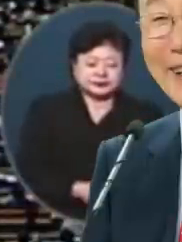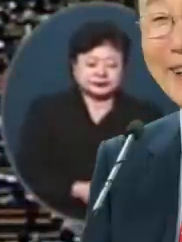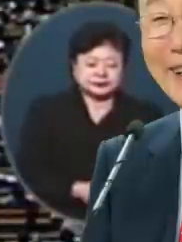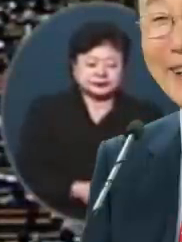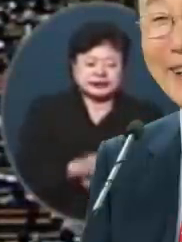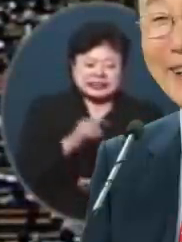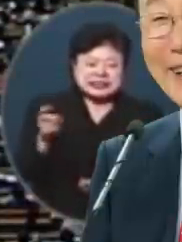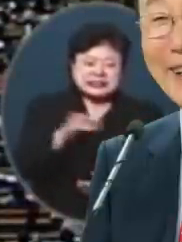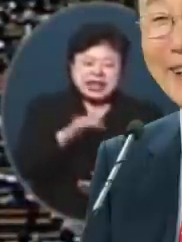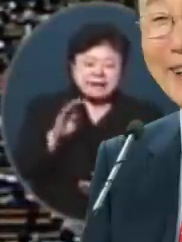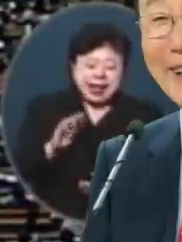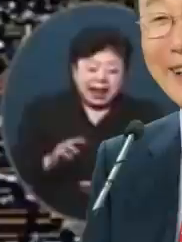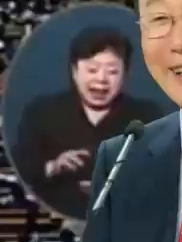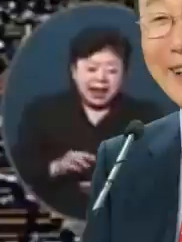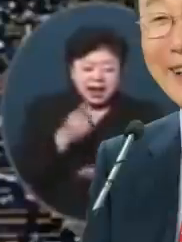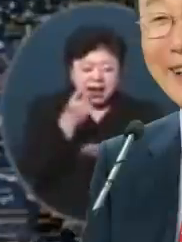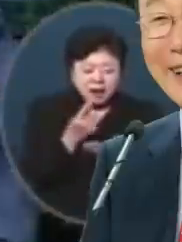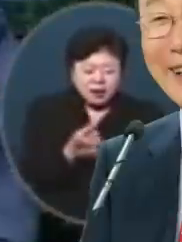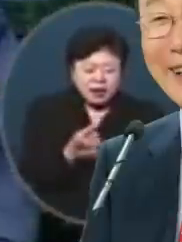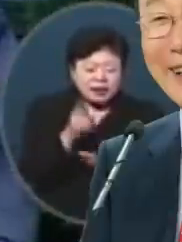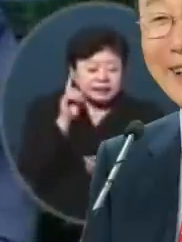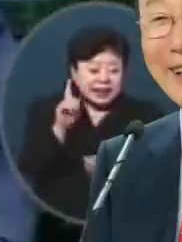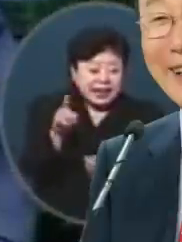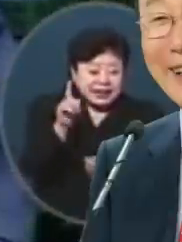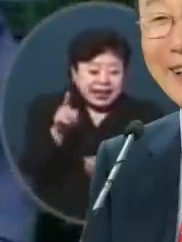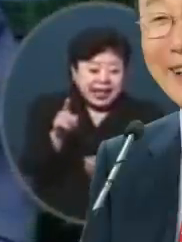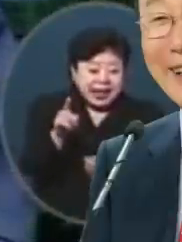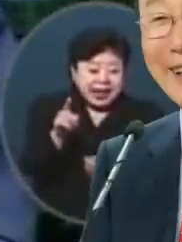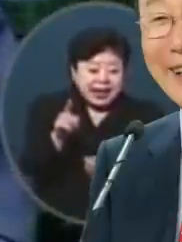이세벨이 화가 머리까지 나서 내일